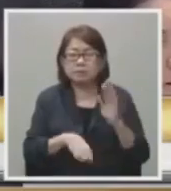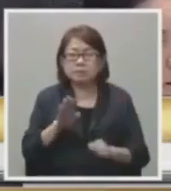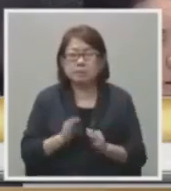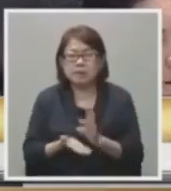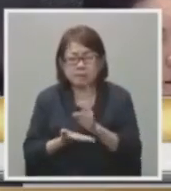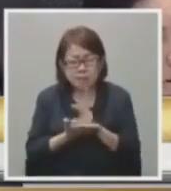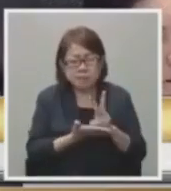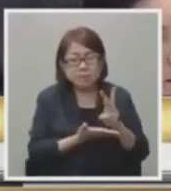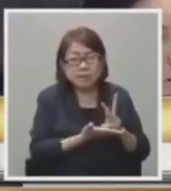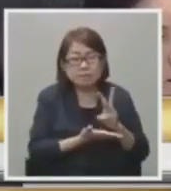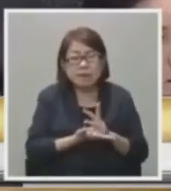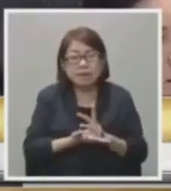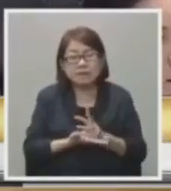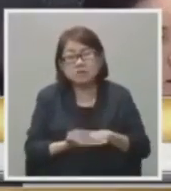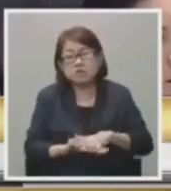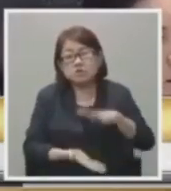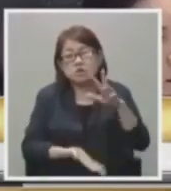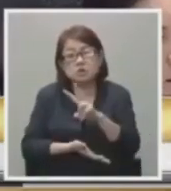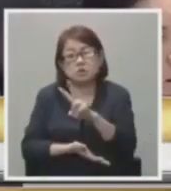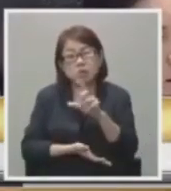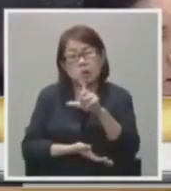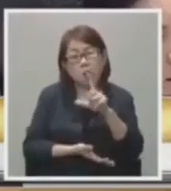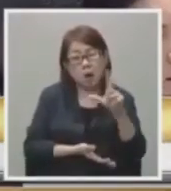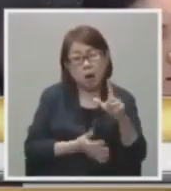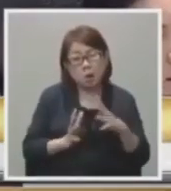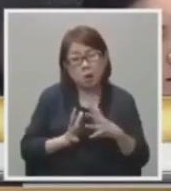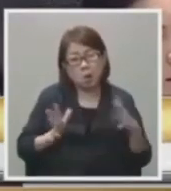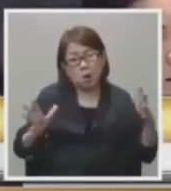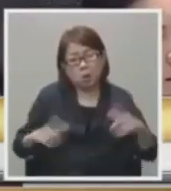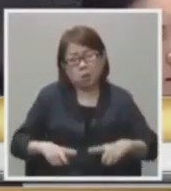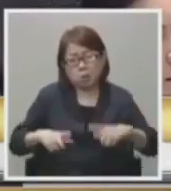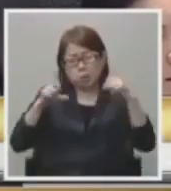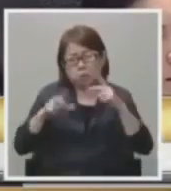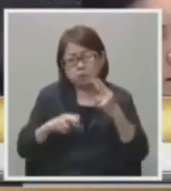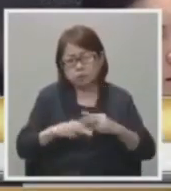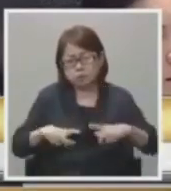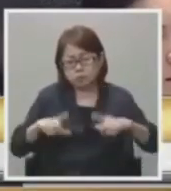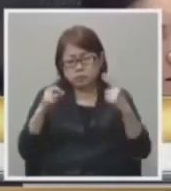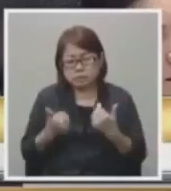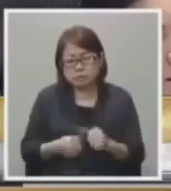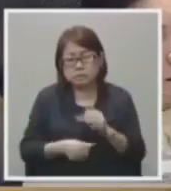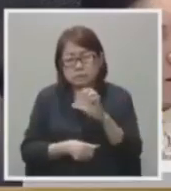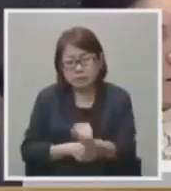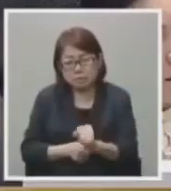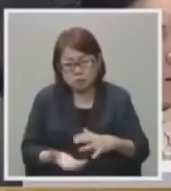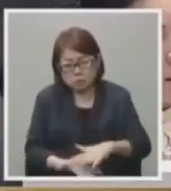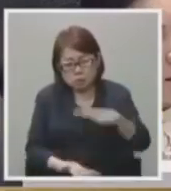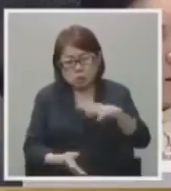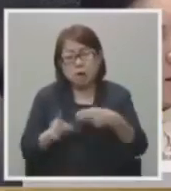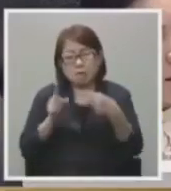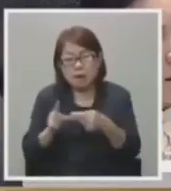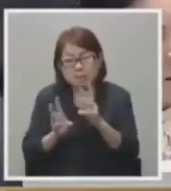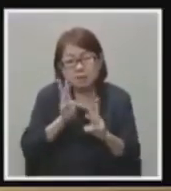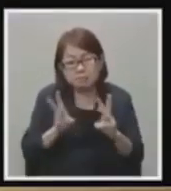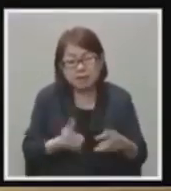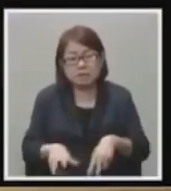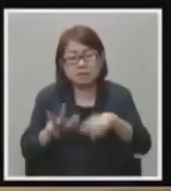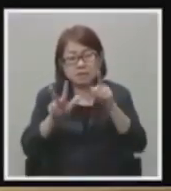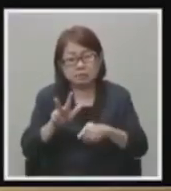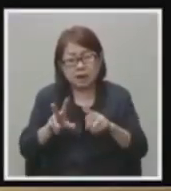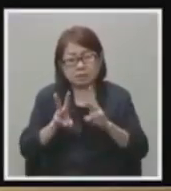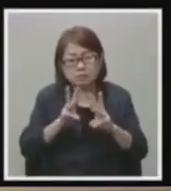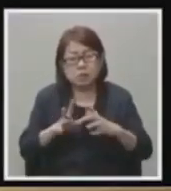นี่ย200ล้านเม็ดเนี่ยถือว่าโอ้โหมันโด่งดังมากจับ10,000เม็ดจับ 3,000 เม็ดเนี่ยโด่งดังม